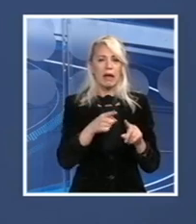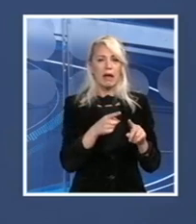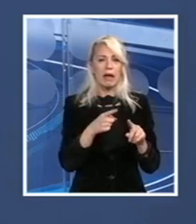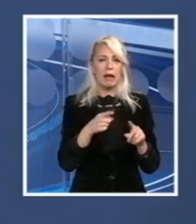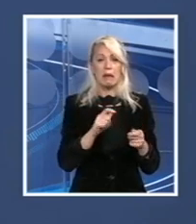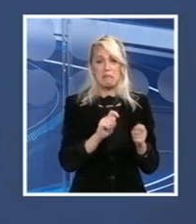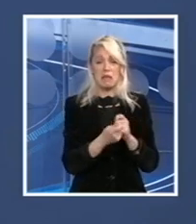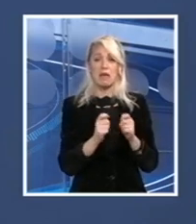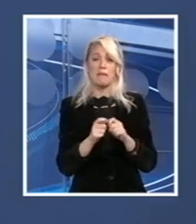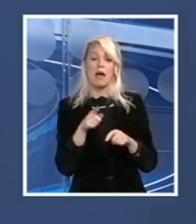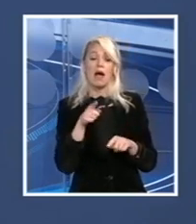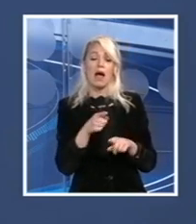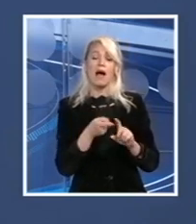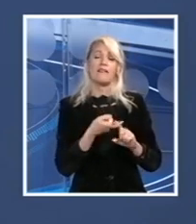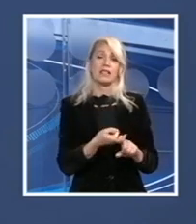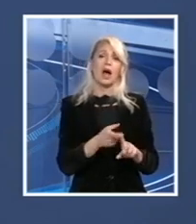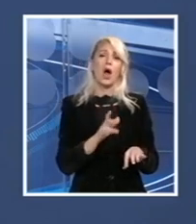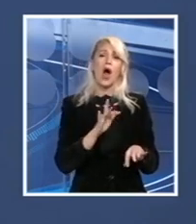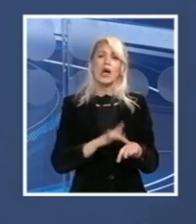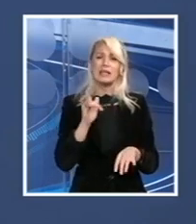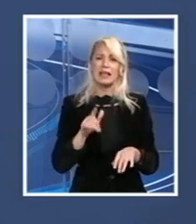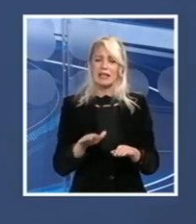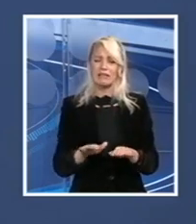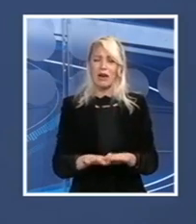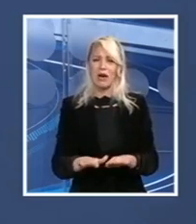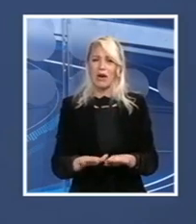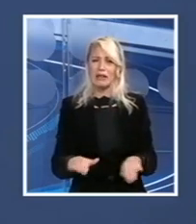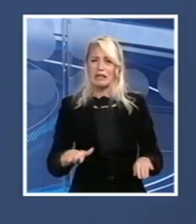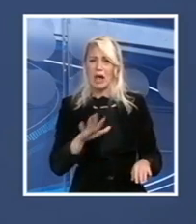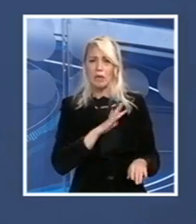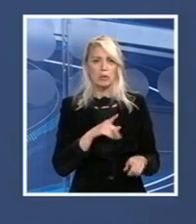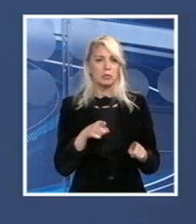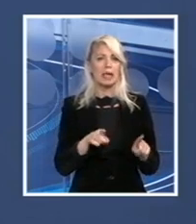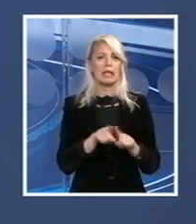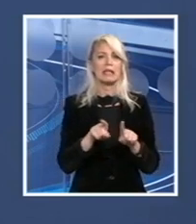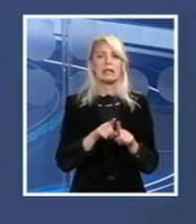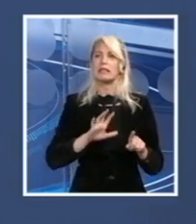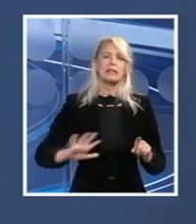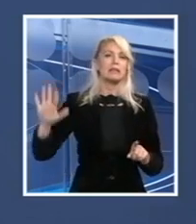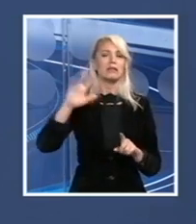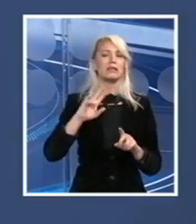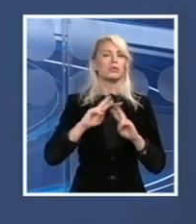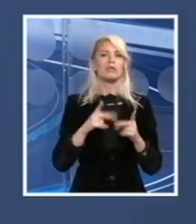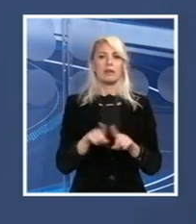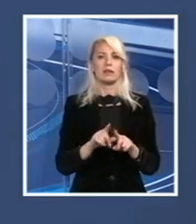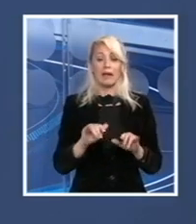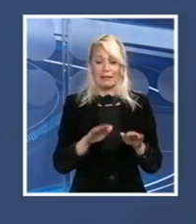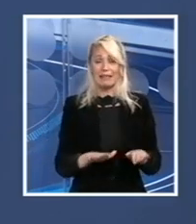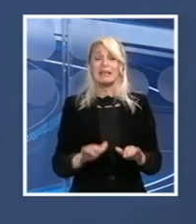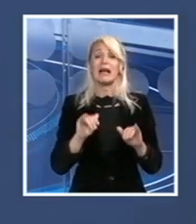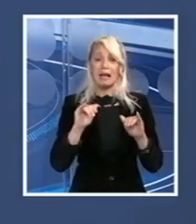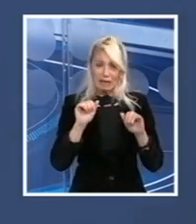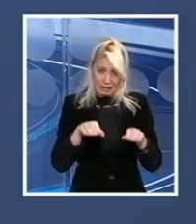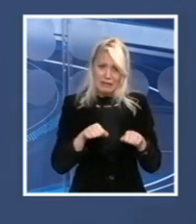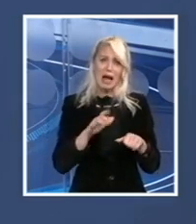dece na ovaj virus, to se praktično nije promenilo. Znači, deca jesu